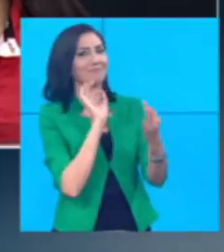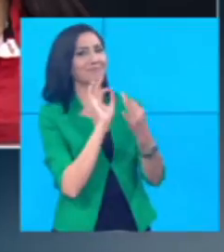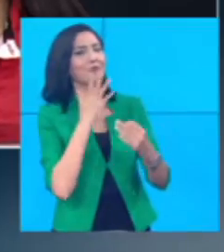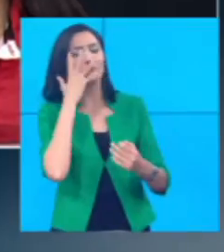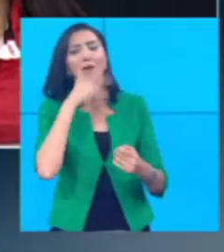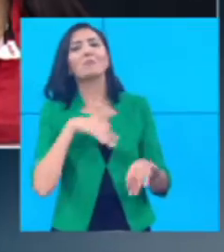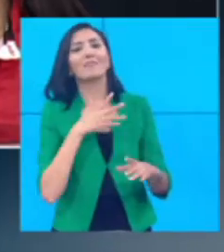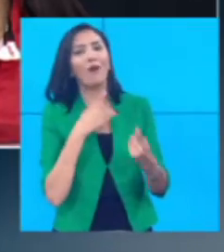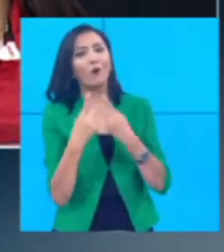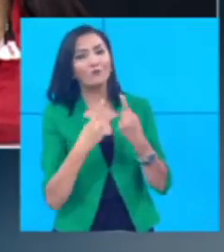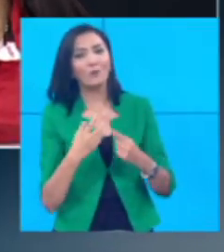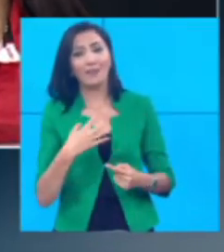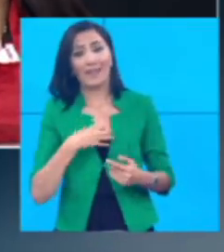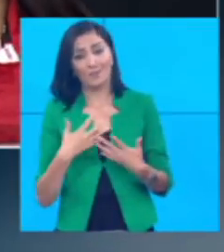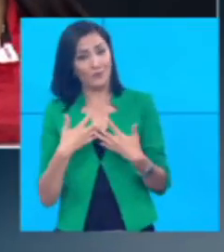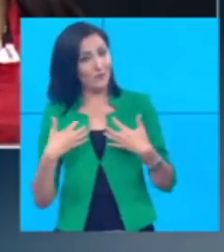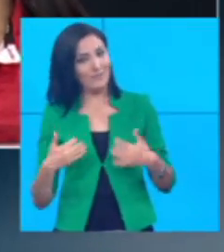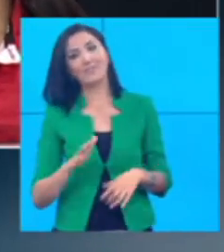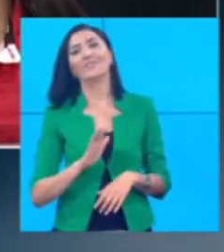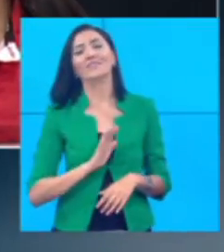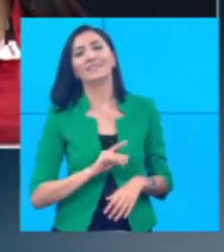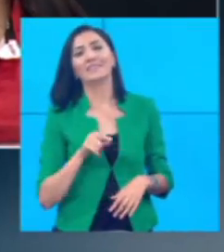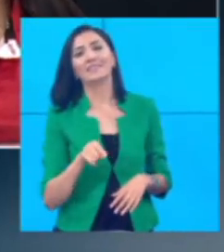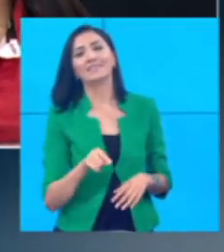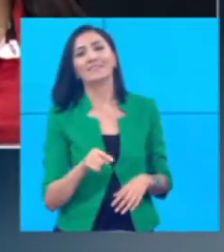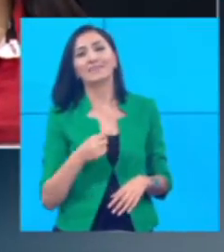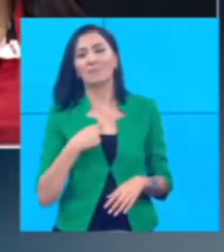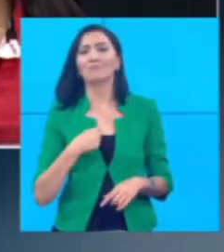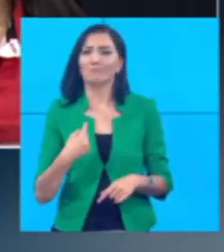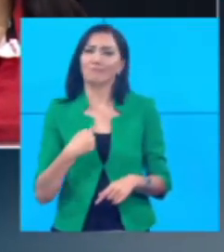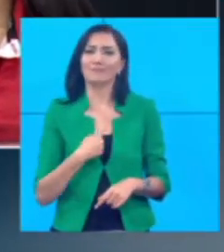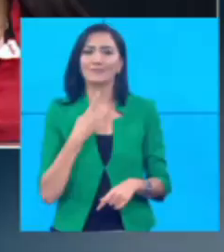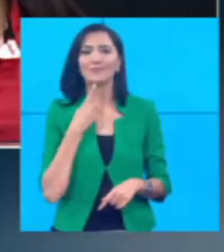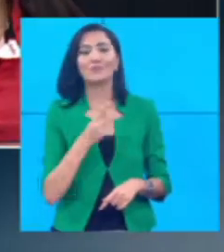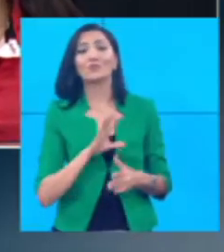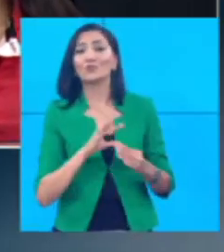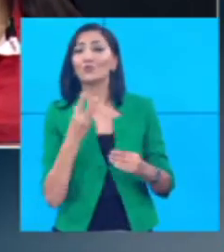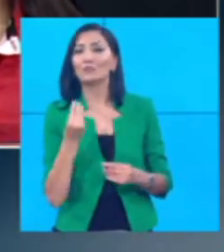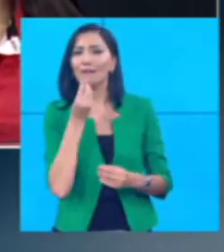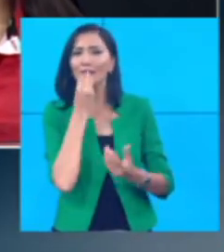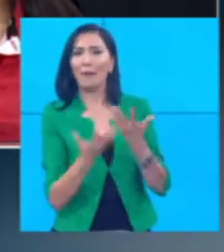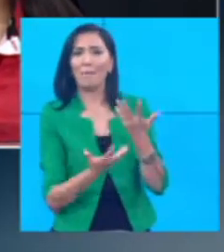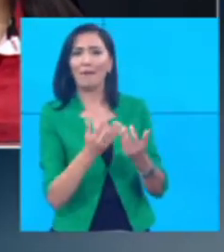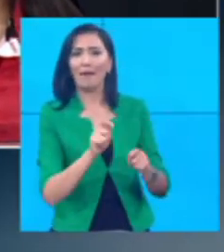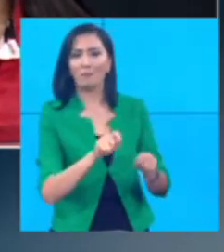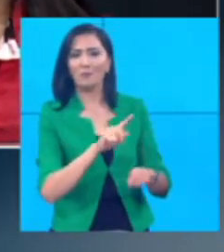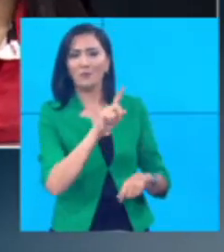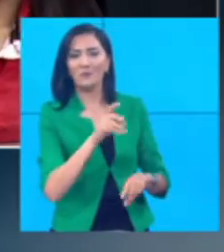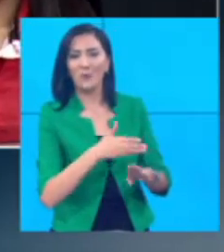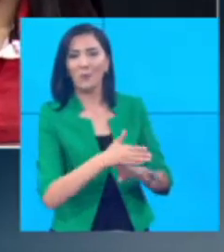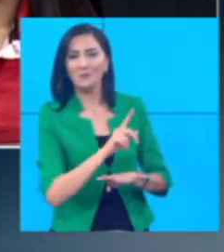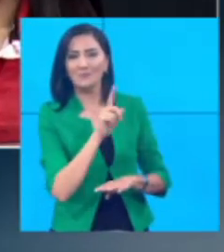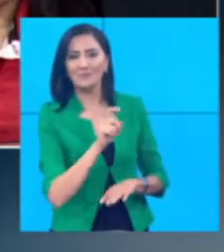iletişim kurabiliyorum. Çekinmeden konuşabiliyorum. Kendime özgüvenim geldi. Ben buyum diyorsun yani. Evet. Bir de çok güzel yemek yapıyor musun? Doğru